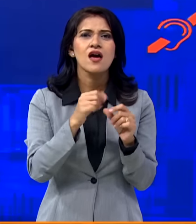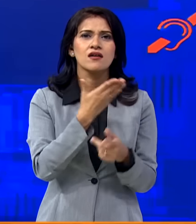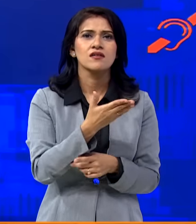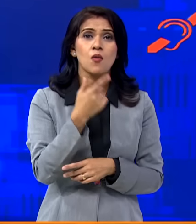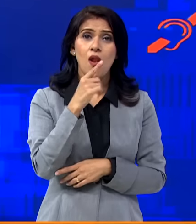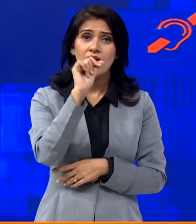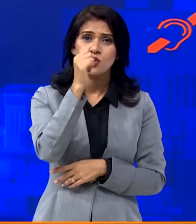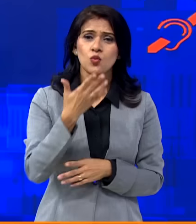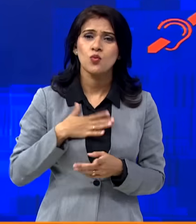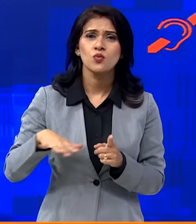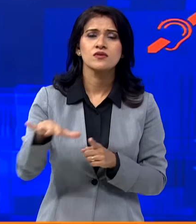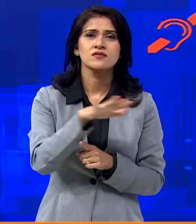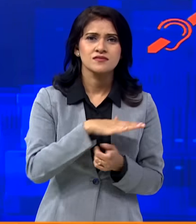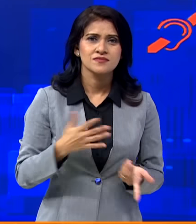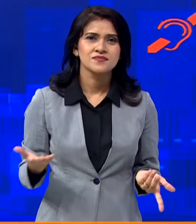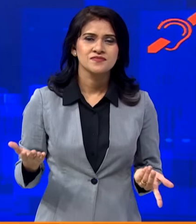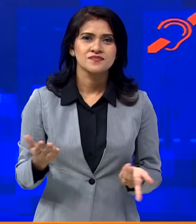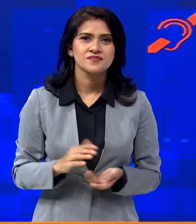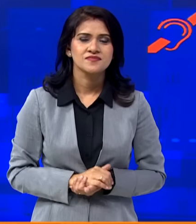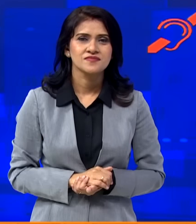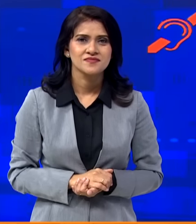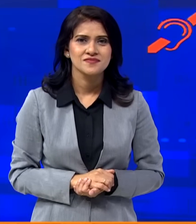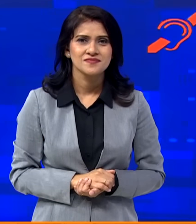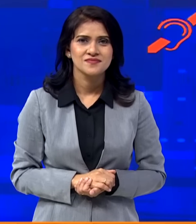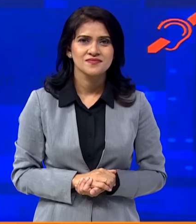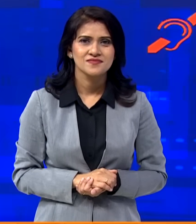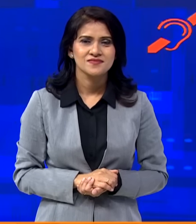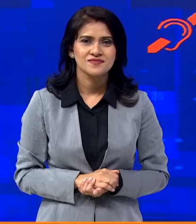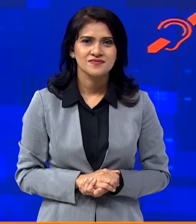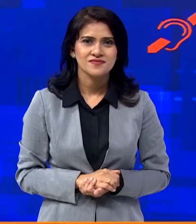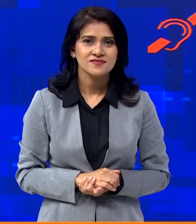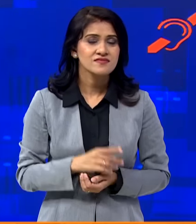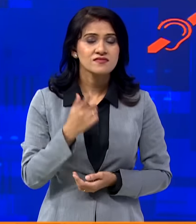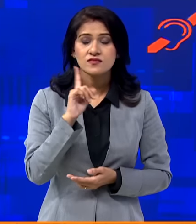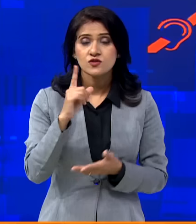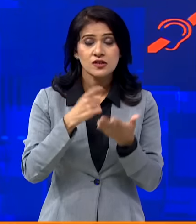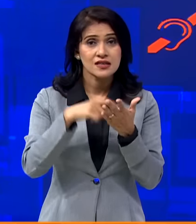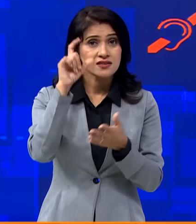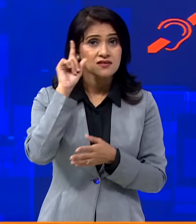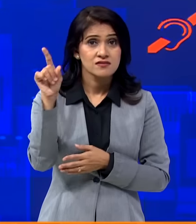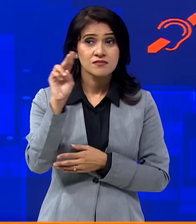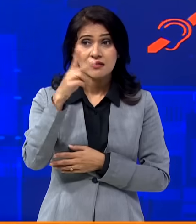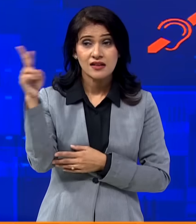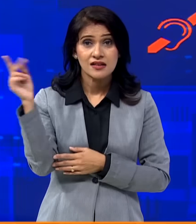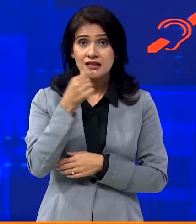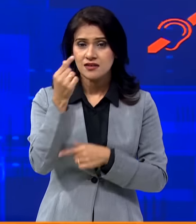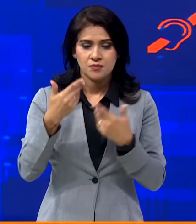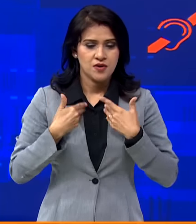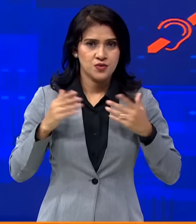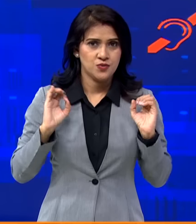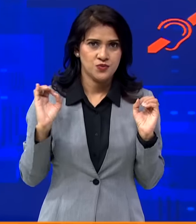हिंदुओ का है देखिए साहब रजत जी आप जो हैं दूसरों की बातें मेरे मुंह में मत